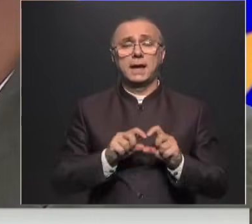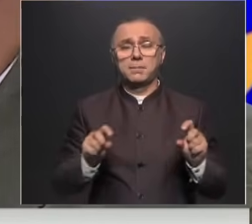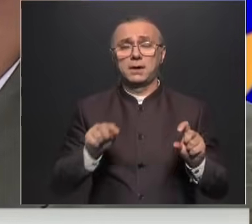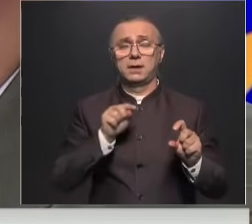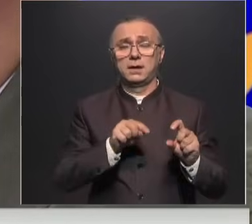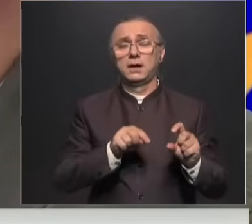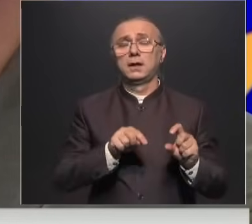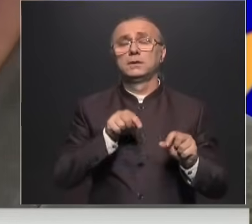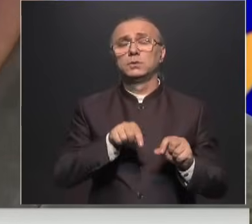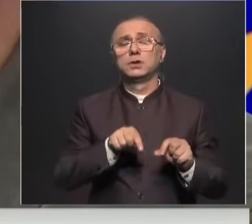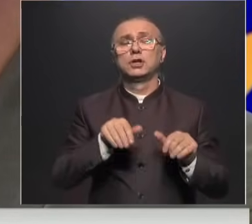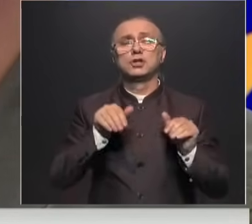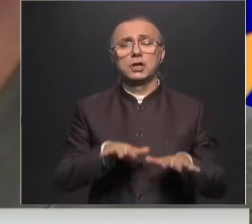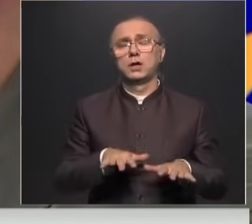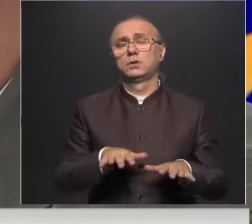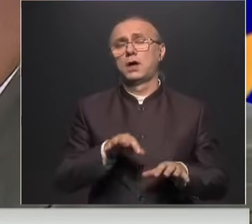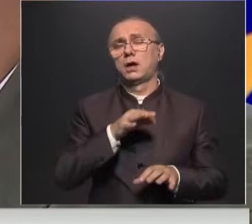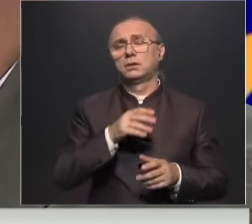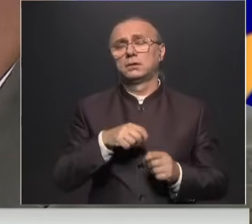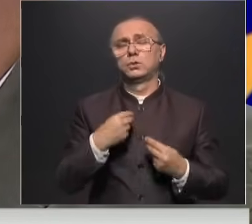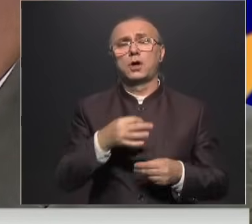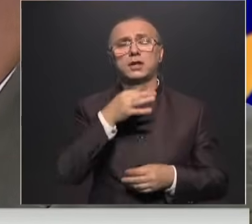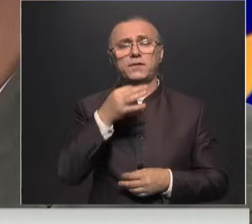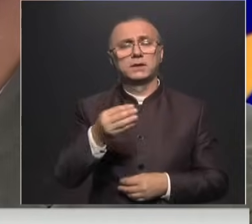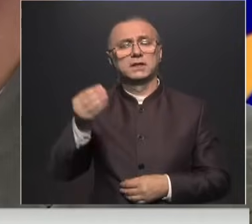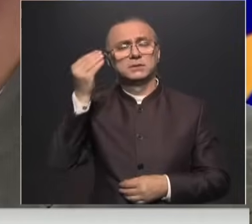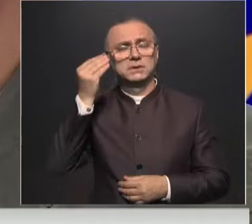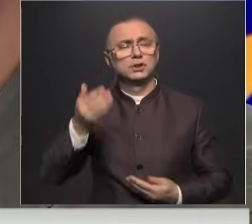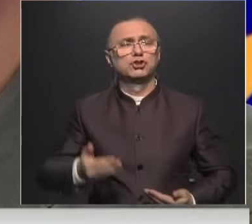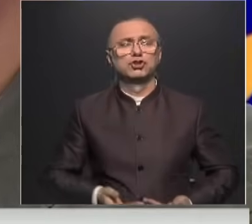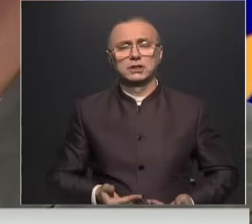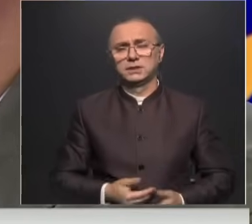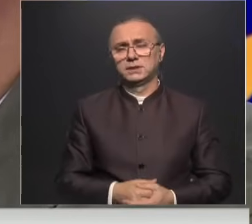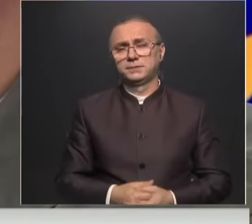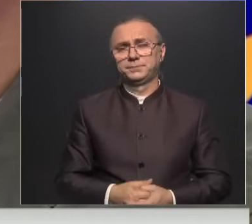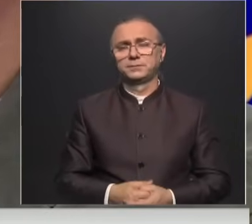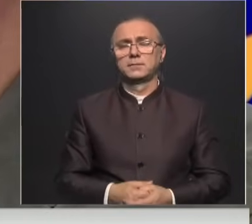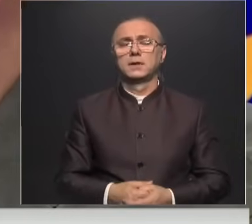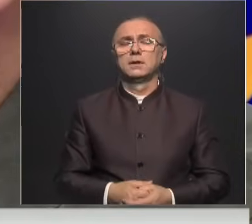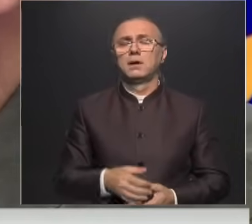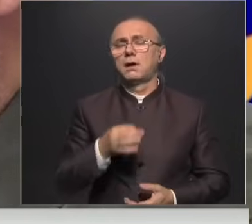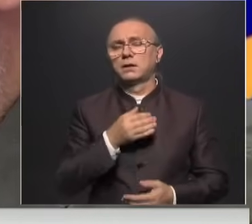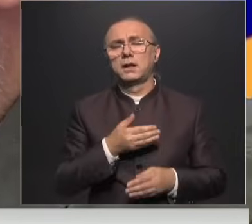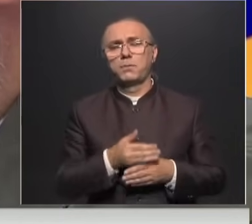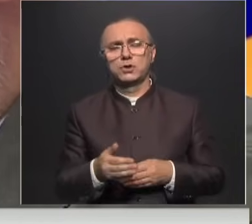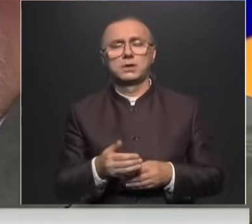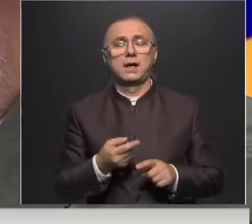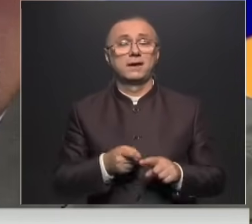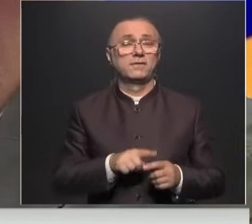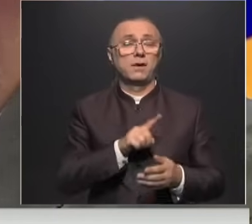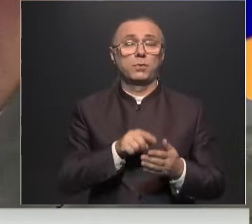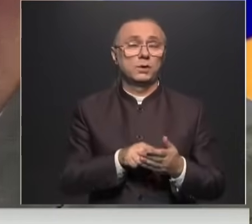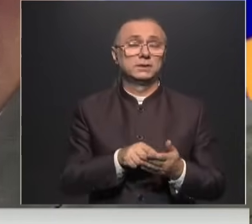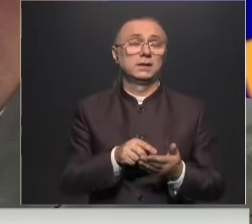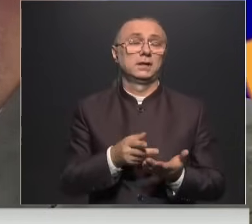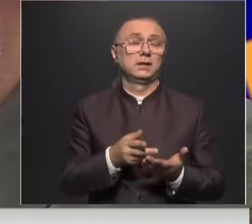разрешаются смысложизненные вопросы. А рано или поздно перед каждым человеком они встают, потому что человек, собственно, как мы